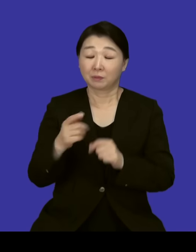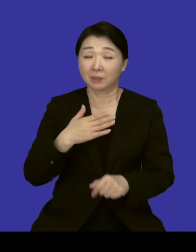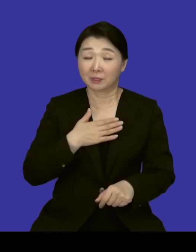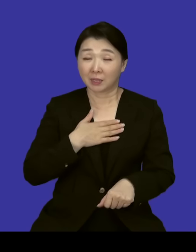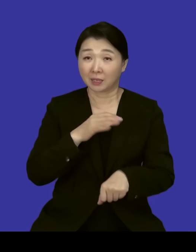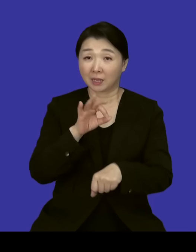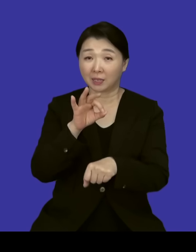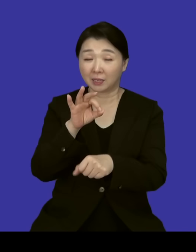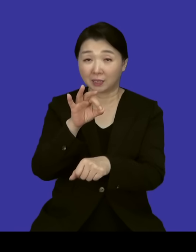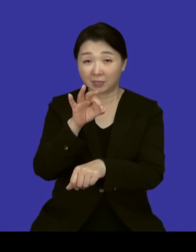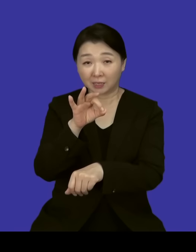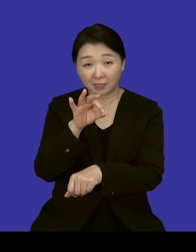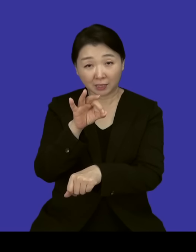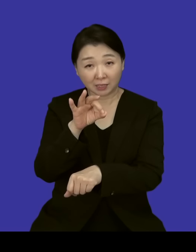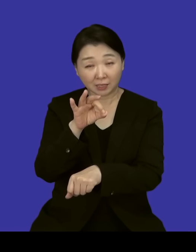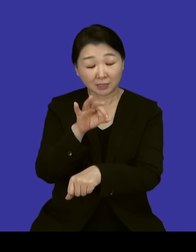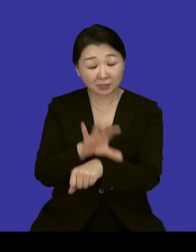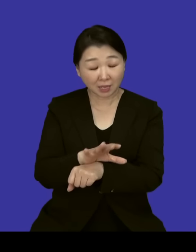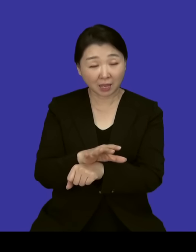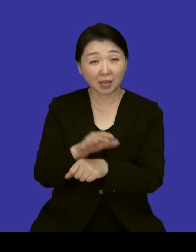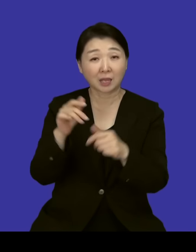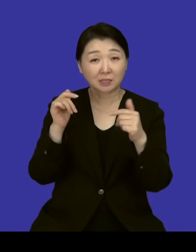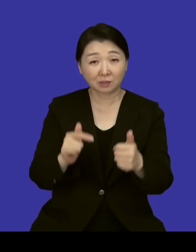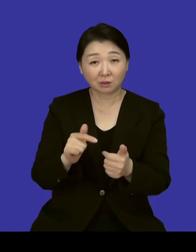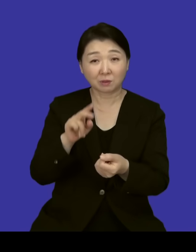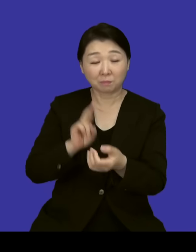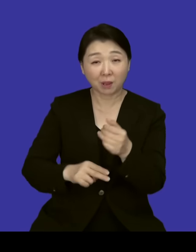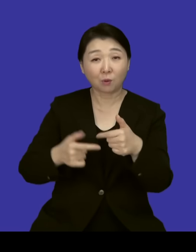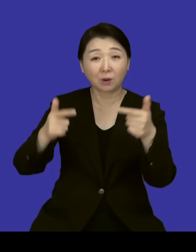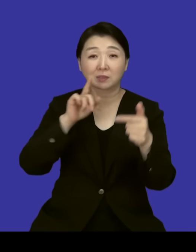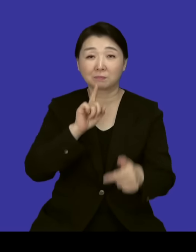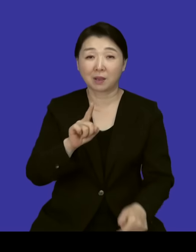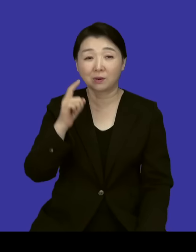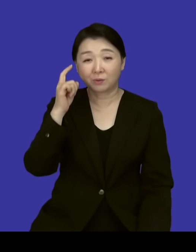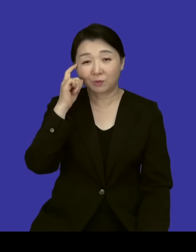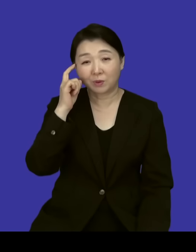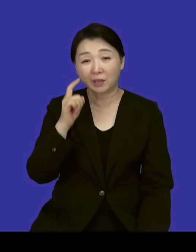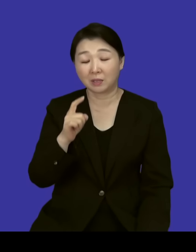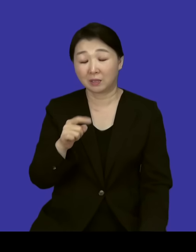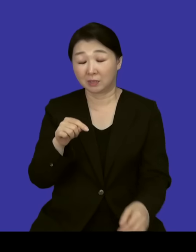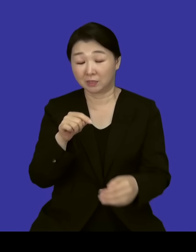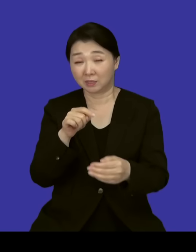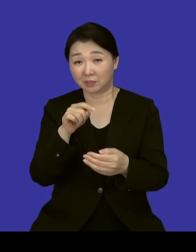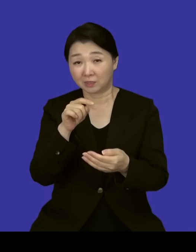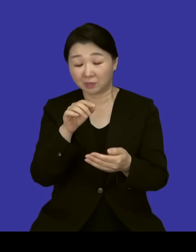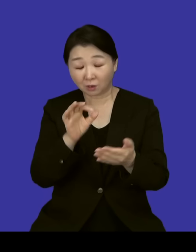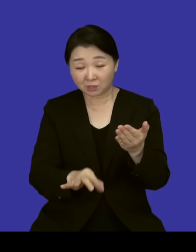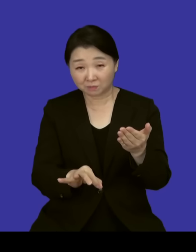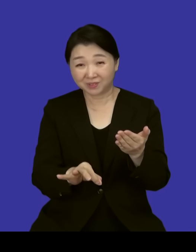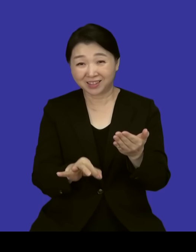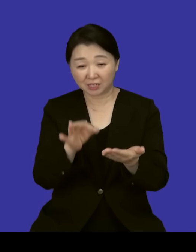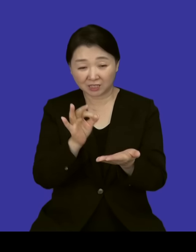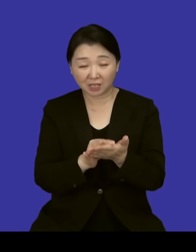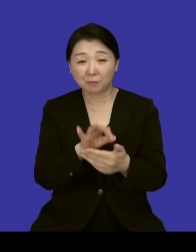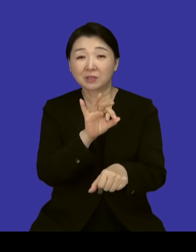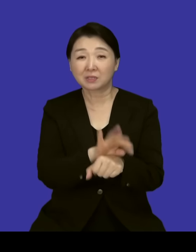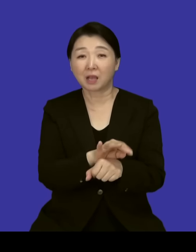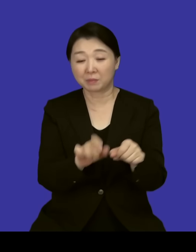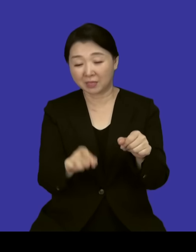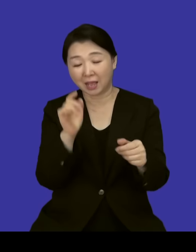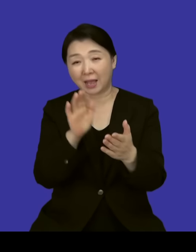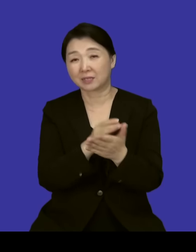사면 떨어지고 제가 팔면 올라가느냐라고 얘기하시는 이유가 떨어지면 사게끔 밑에 걸어놨으니까. 걸어놨잖아요. 네.